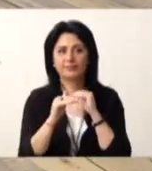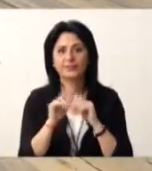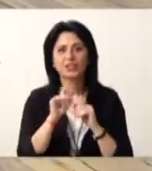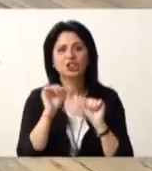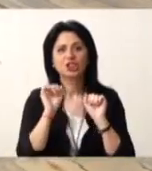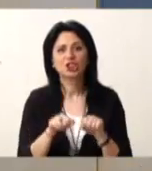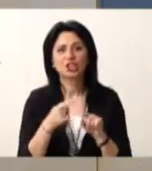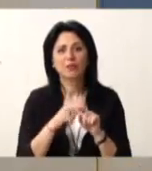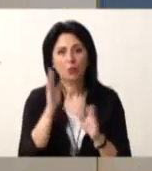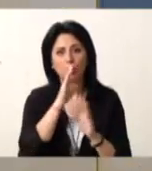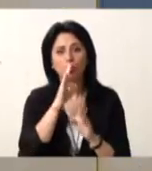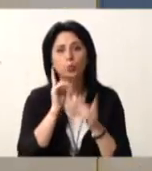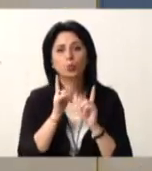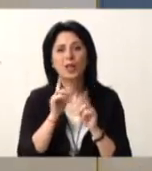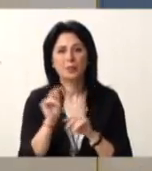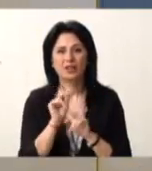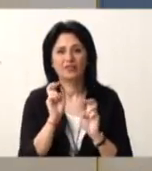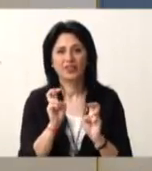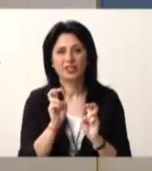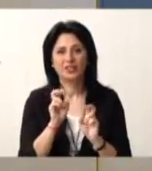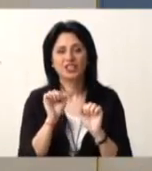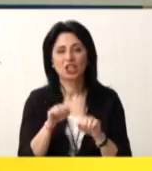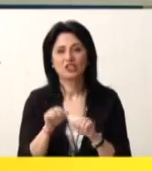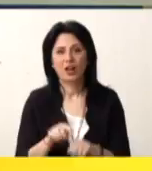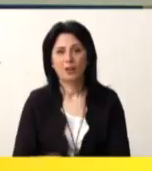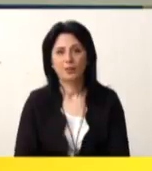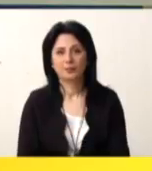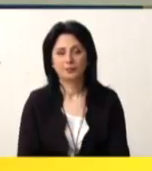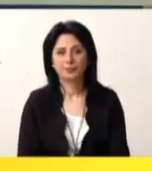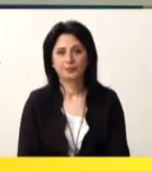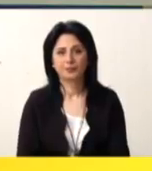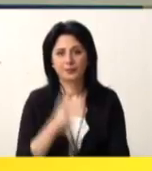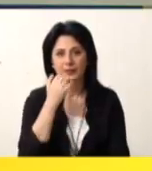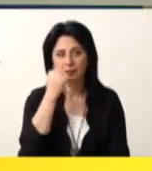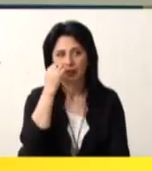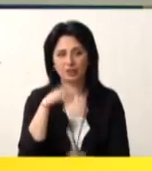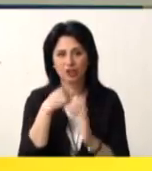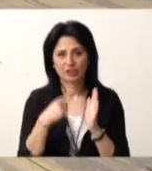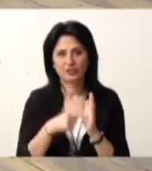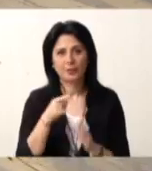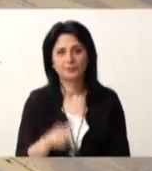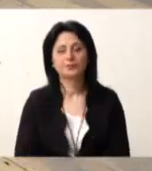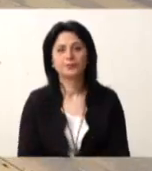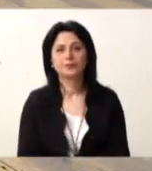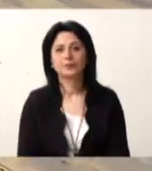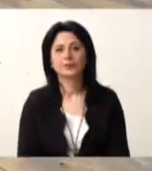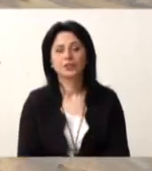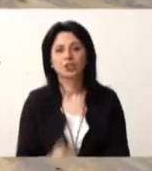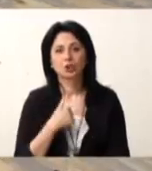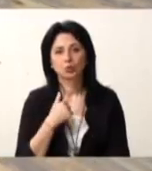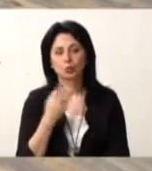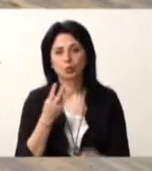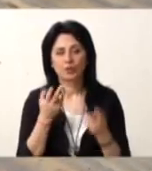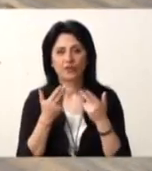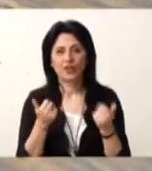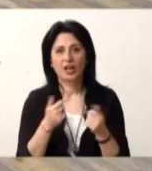რიგ შეიძლება ეს ბუნებრივი მიმკურნალოთ საშუალებები. კი ბატონო, ძალიან დიდი მადლობა შეკითხვისთვის. ჩვენ უნდა ვაღიაროთ,